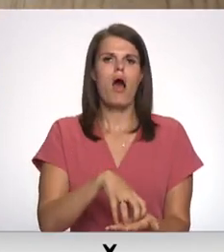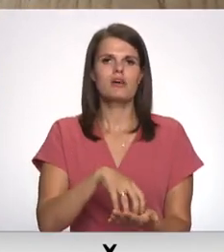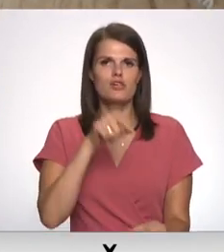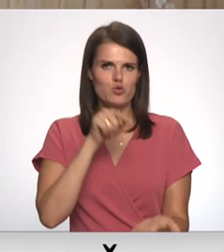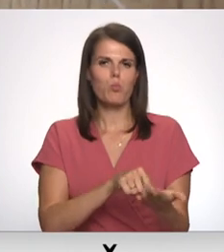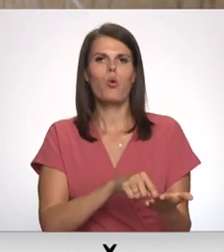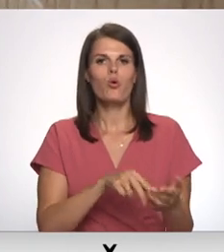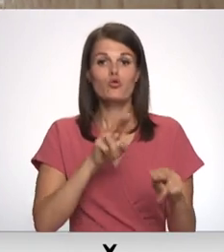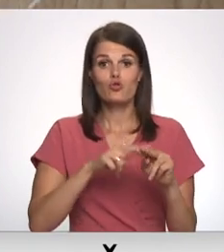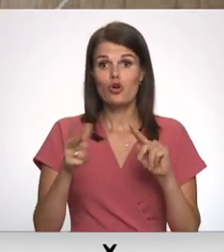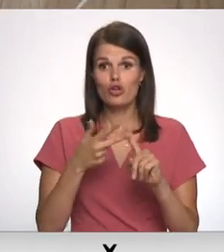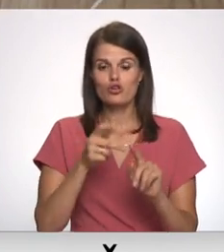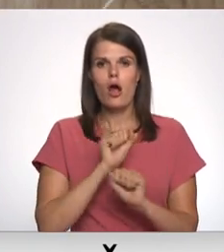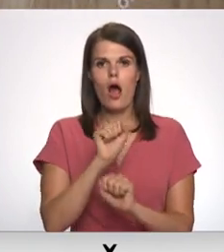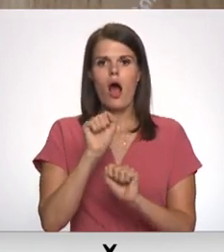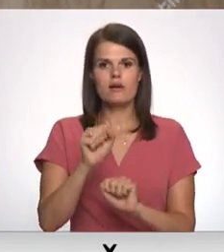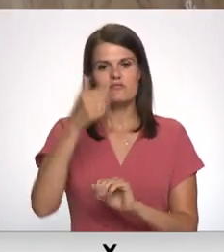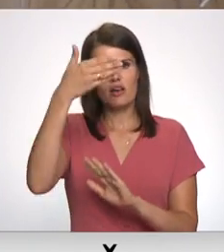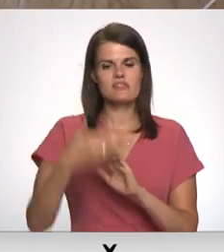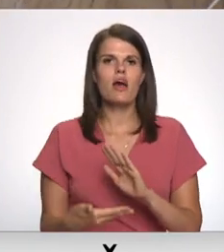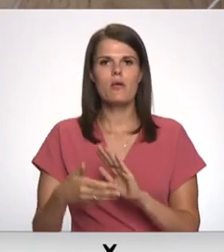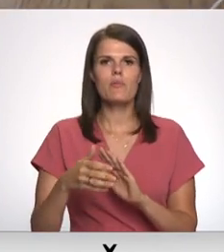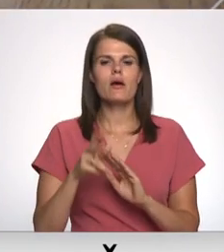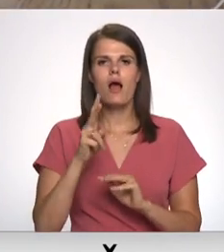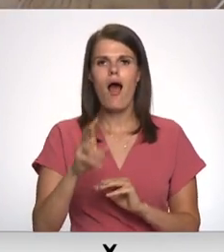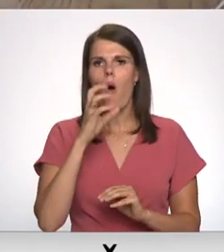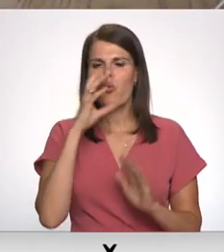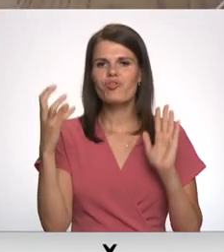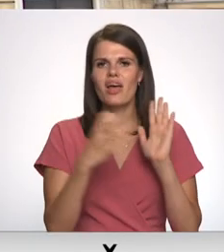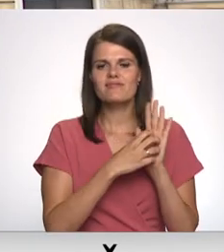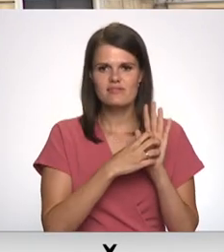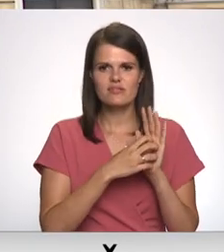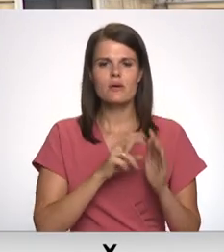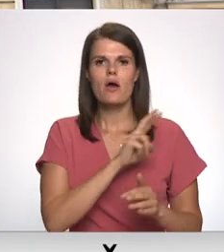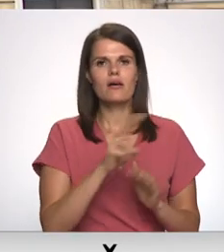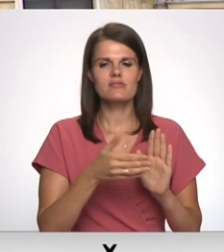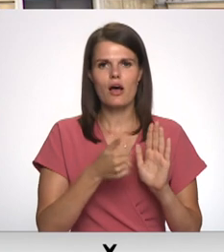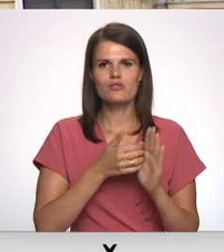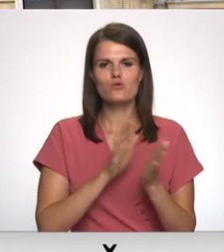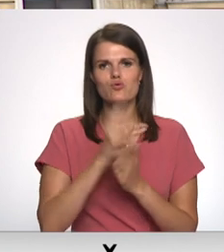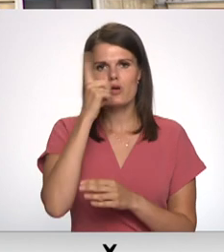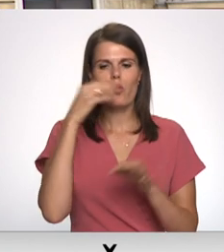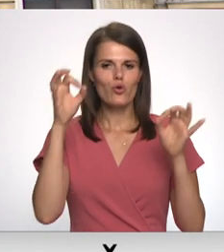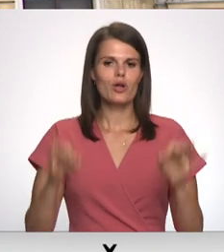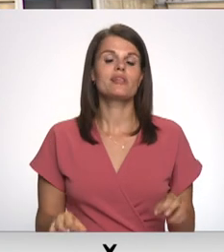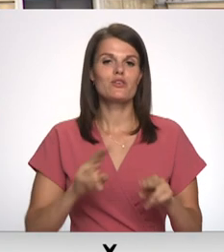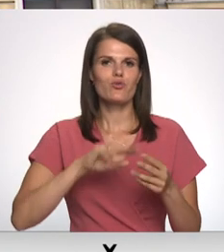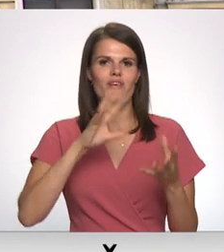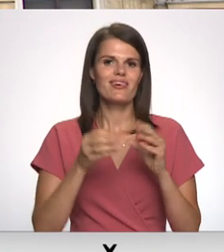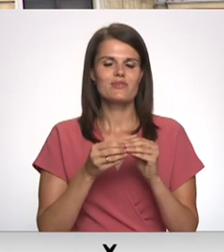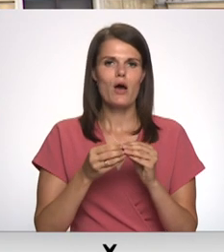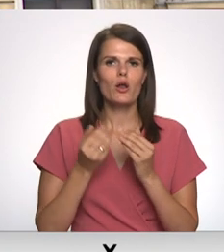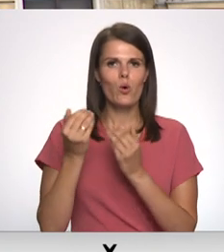Bet trešais elements ir aizsargslānis jeb ūdens zīme Dreamtime, kas vistiešākajā veidā atsaucas uz autor tiesībām un to vispārējo